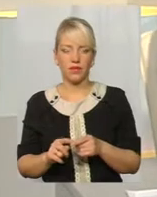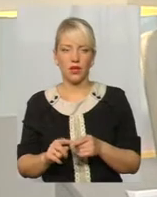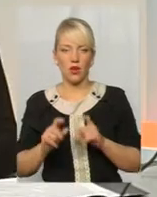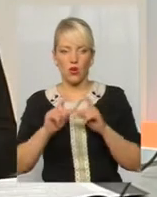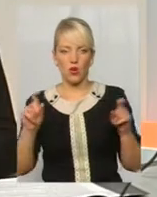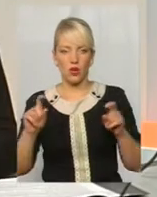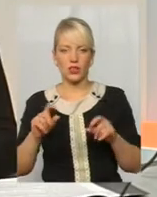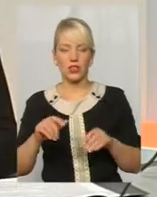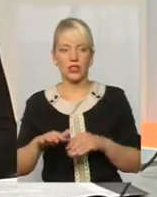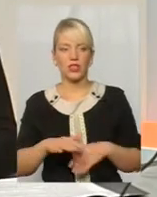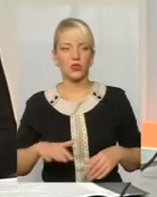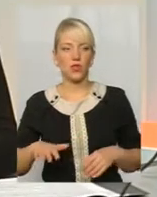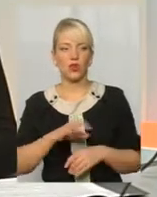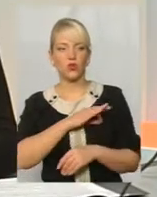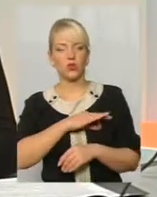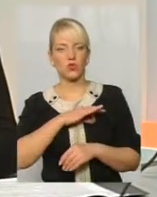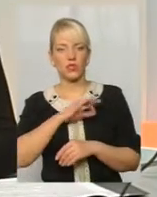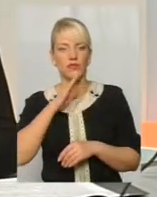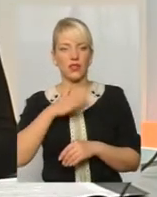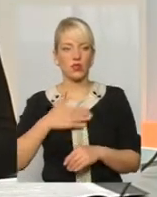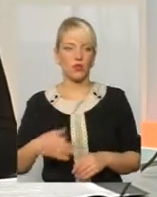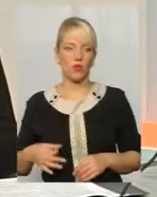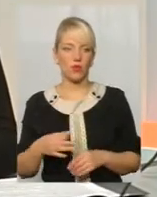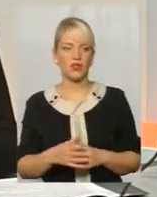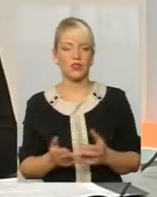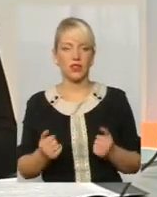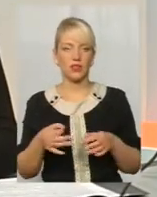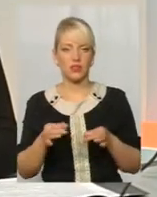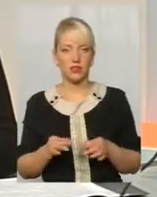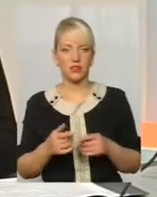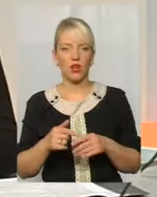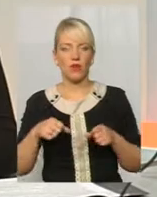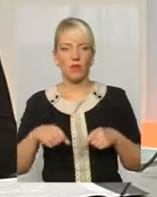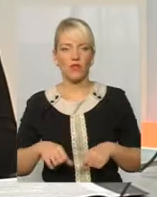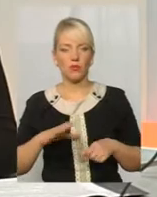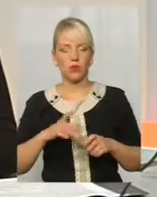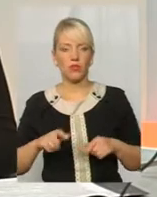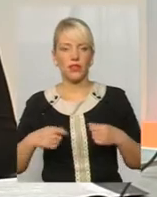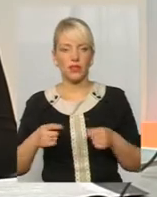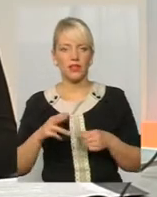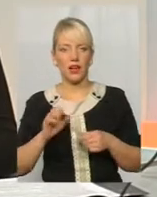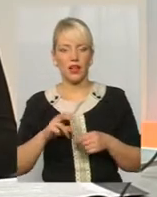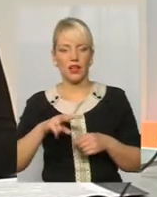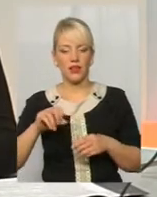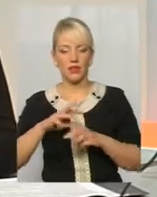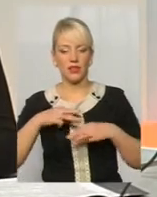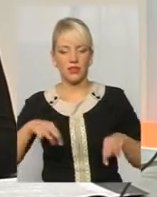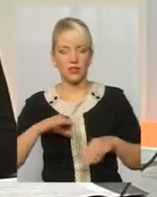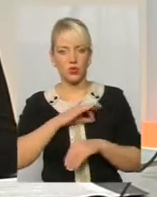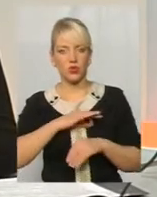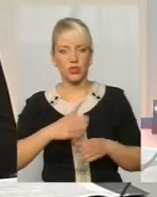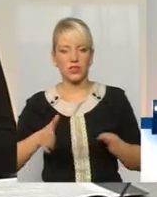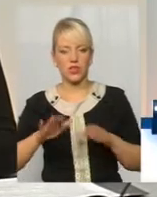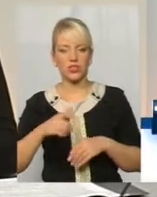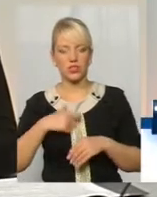органи територіальні органи юстиції в області? Так, дійсно, повноваження були передані, але Міністерство юстиції за собою залишило